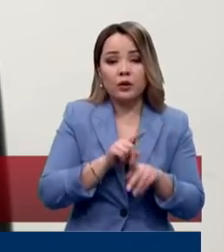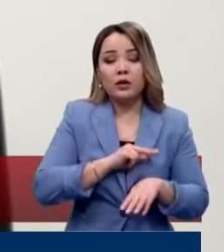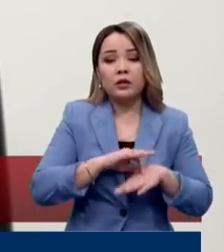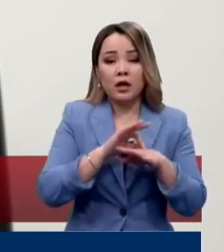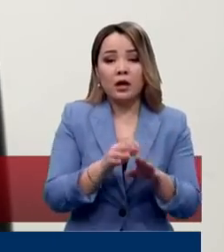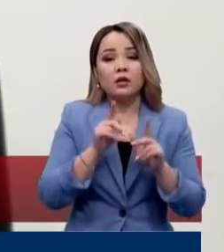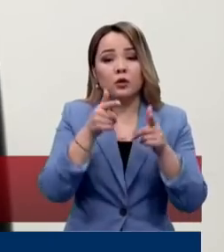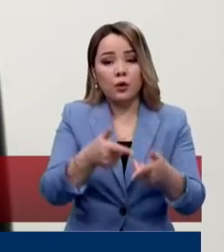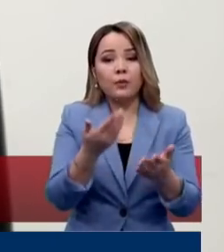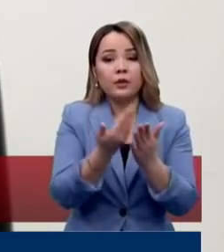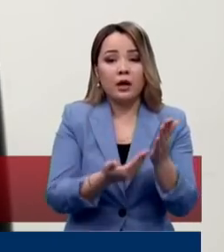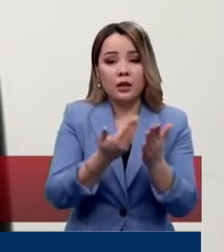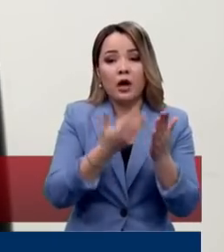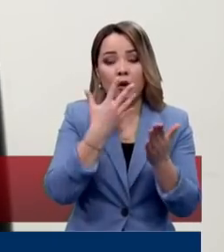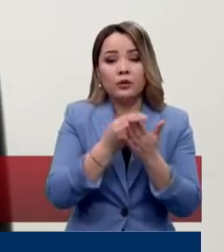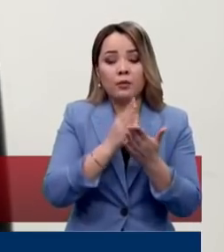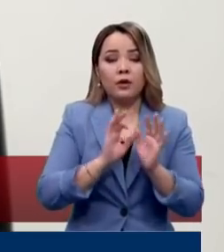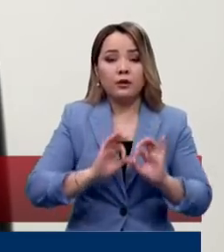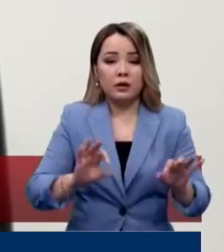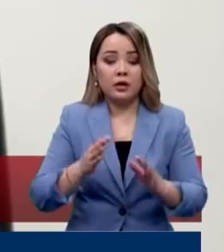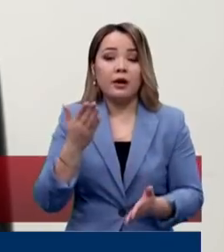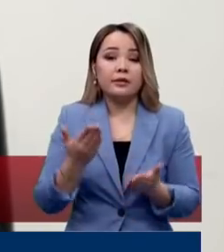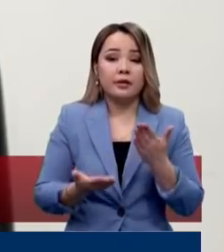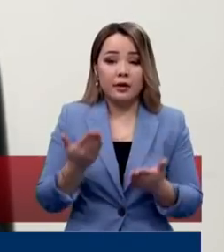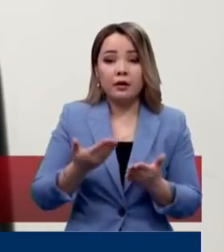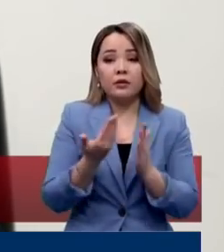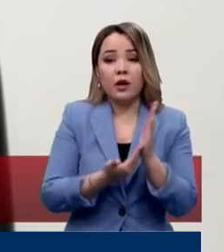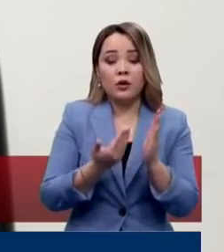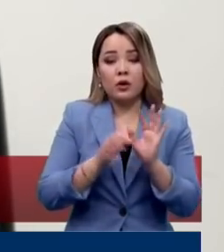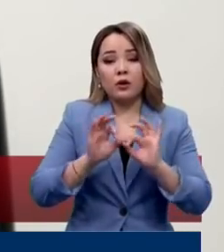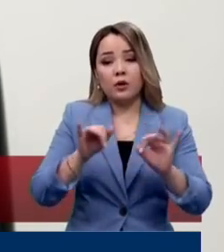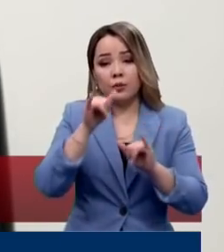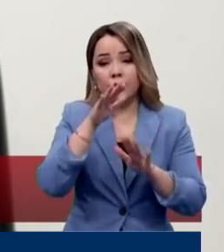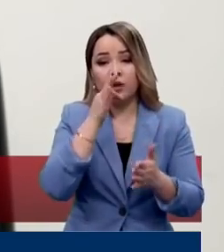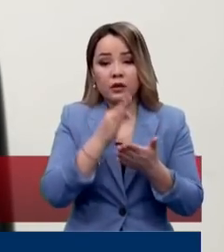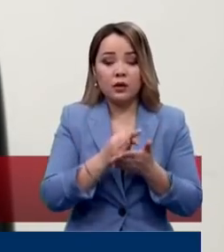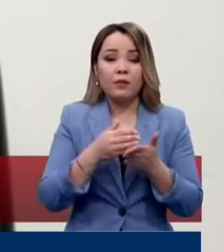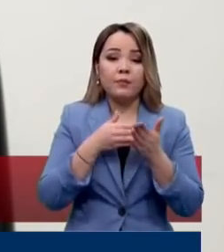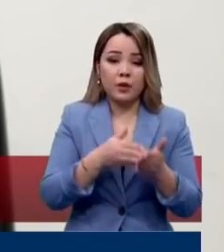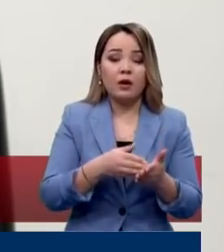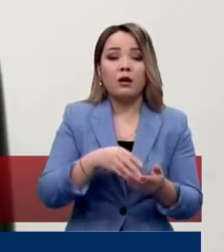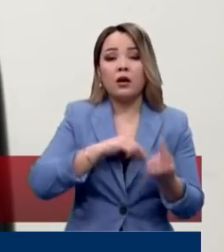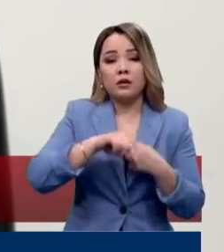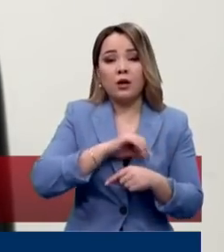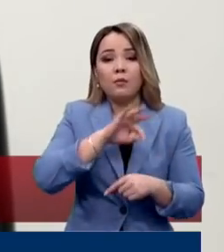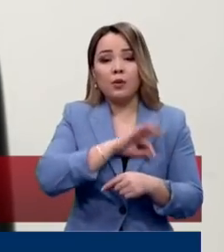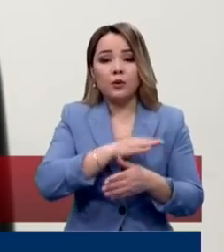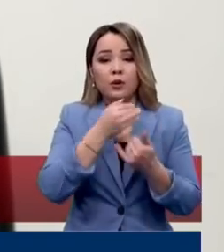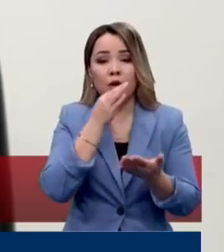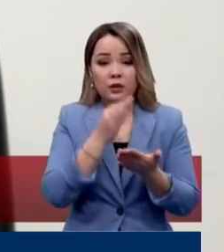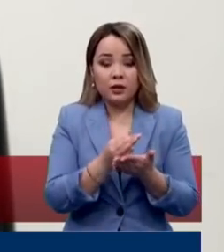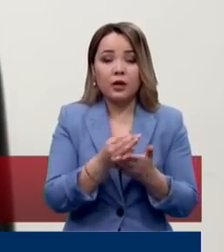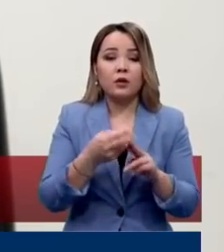болса, ол өзінің түсіндірмесін береді ғой. Ал егер де түсіндірмесін бере алмай қалып, расында да кәсіпкерлік мақсатта пайдаланып жатқан болса,